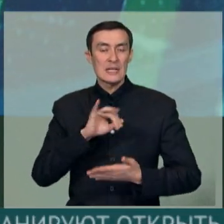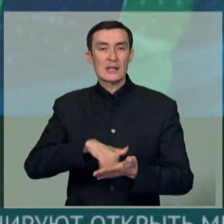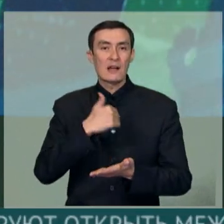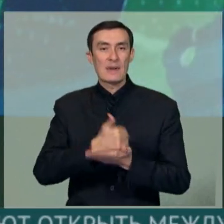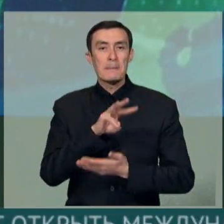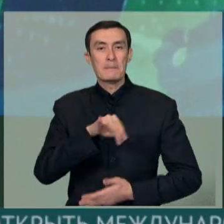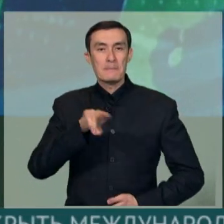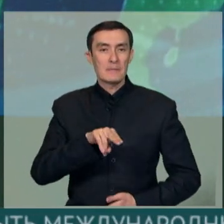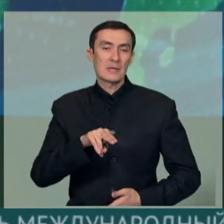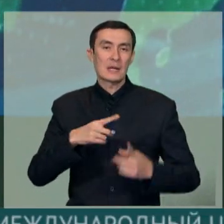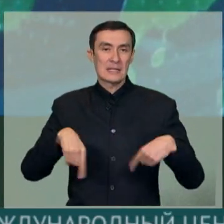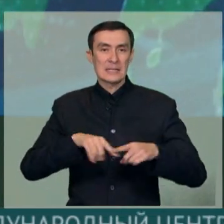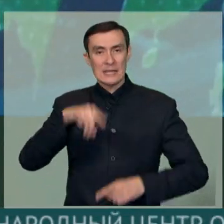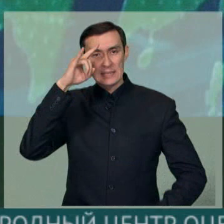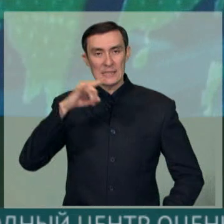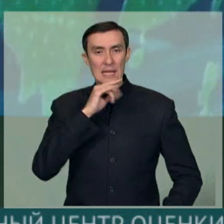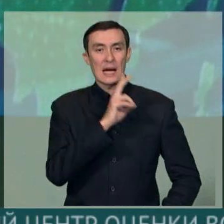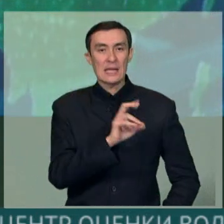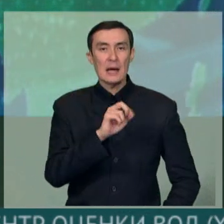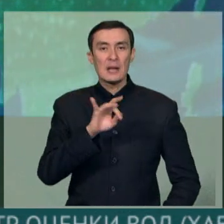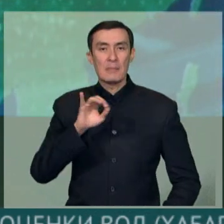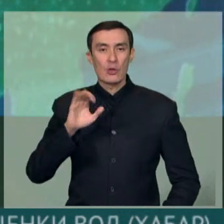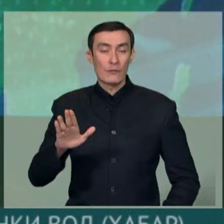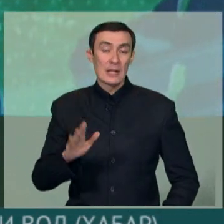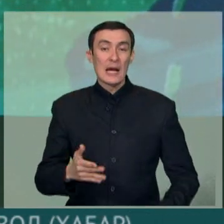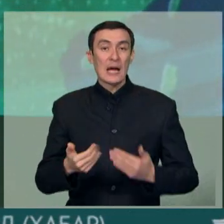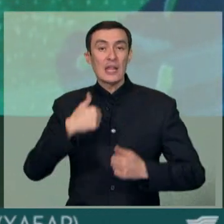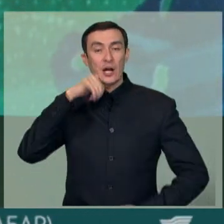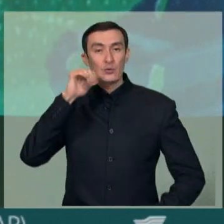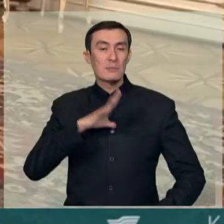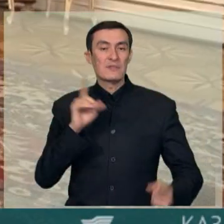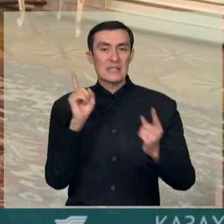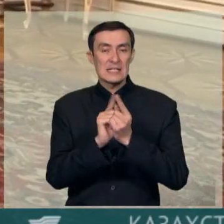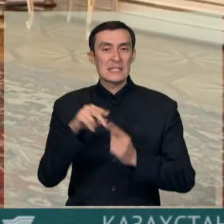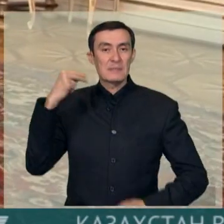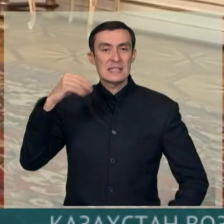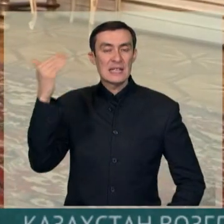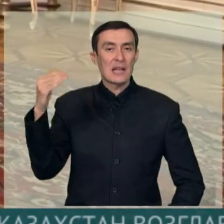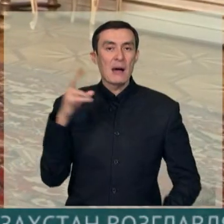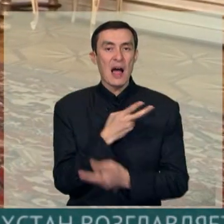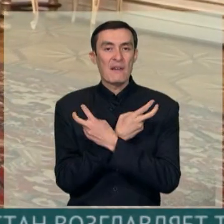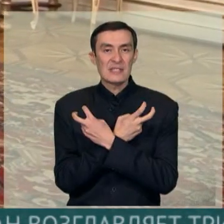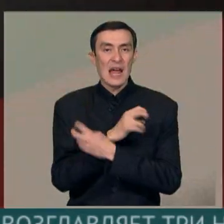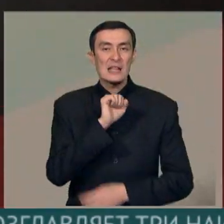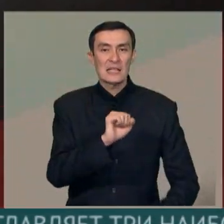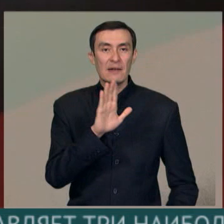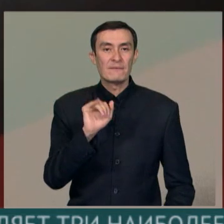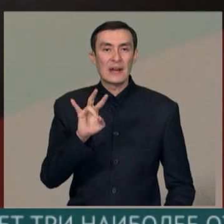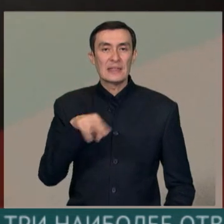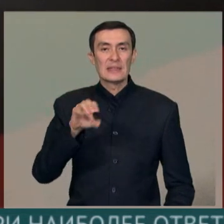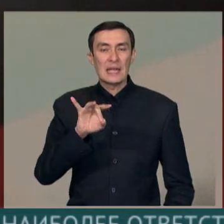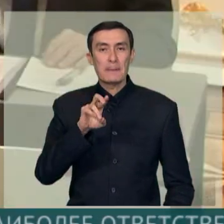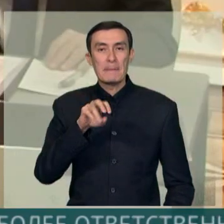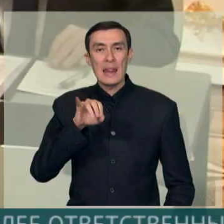глава внешнеполитического ведомства Казахстана Кайрат Абдрахманов. Накануне он встретился с президентом Австрии. Александр Ван